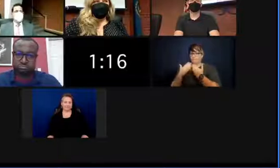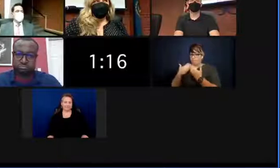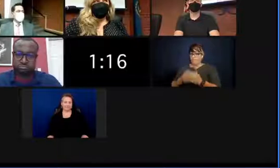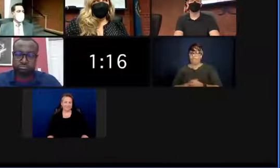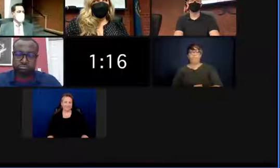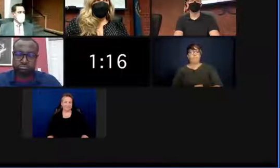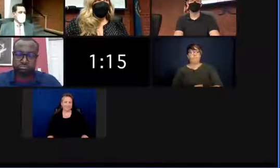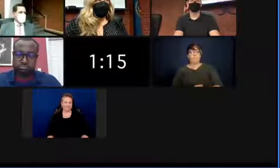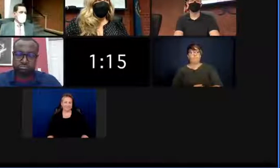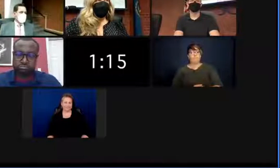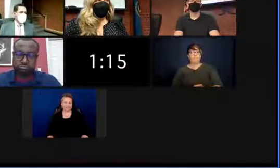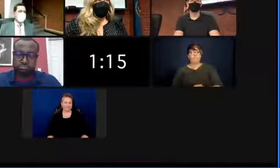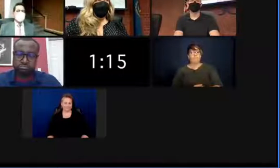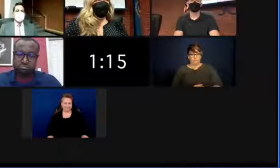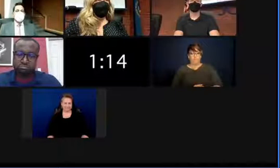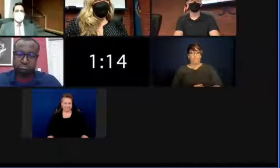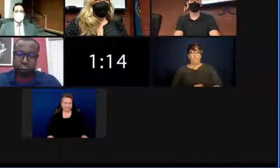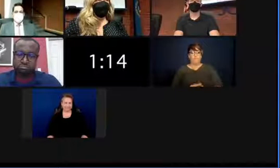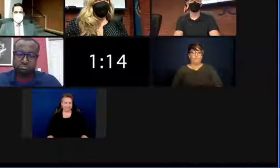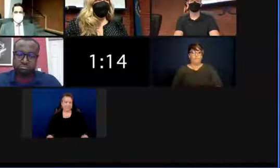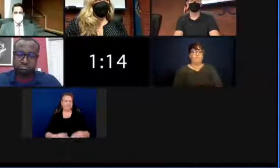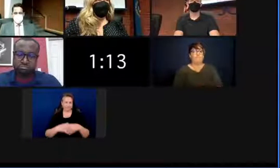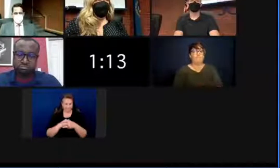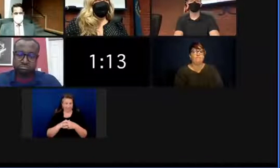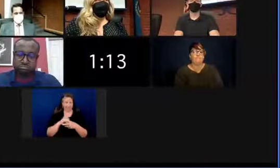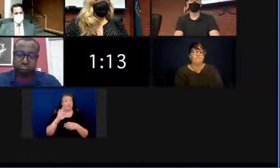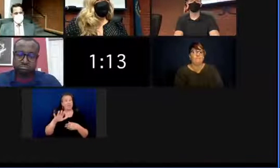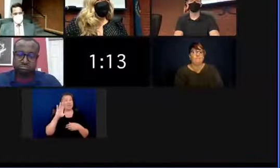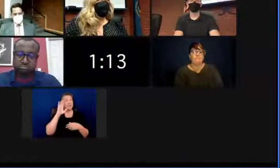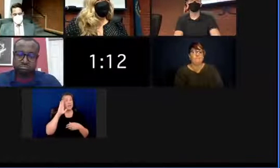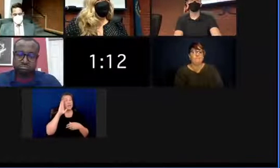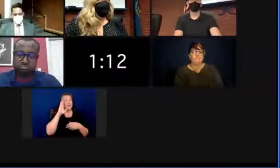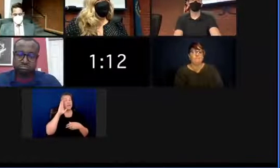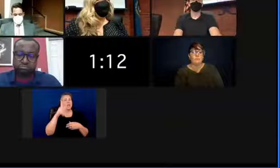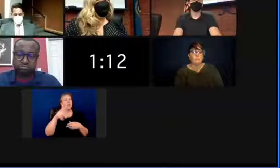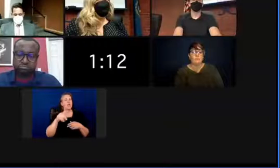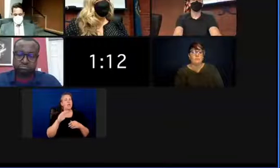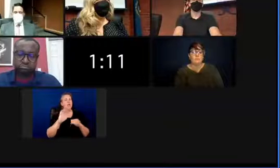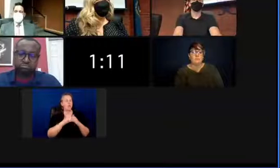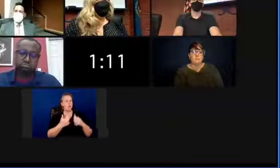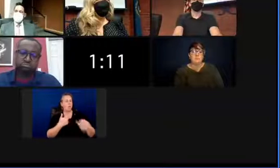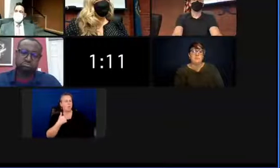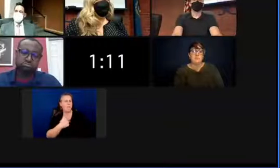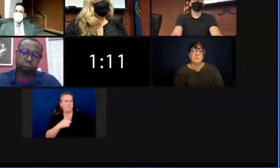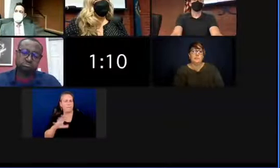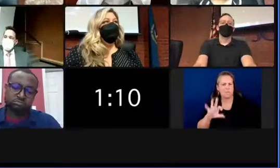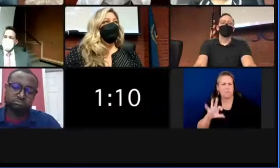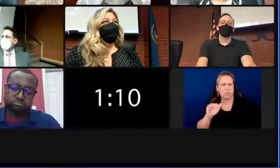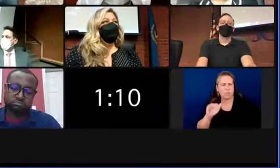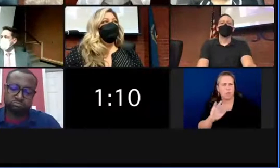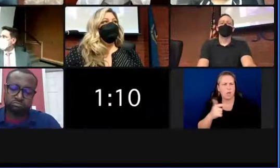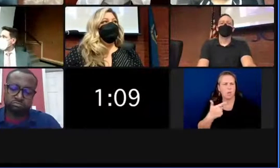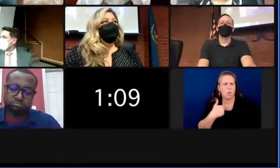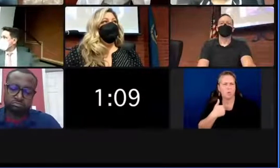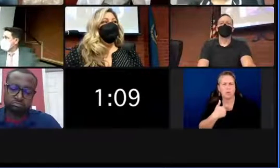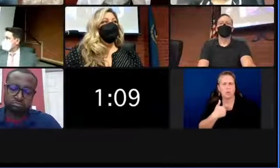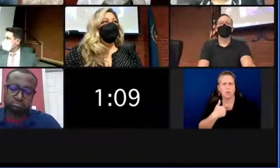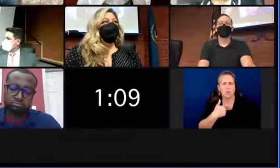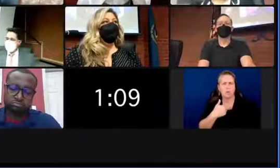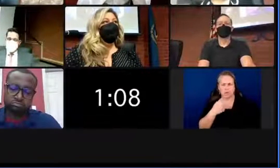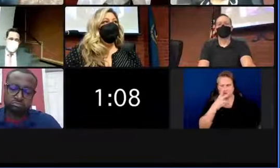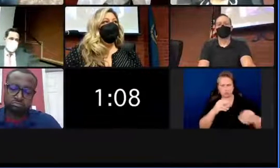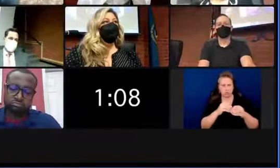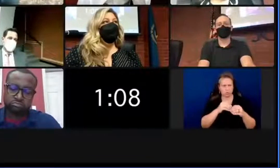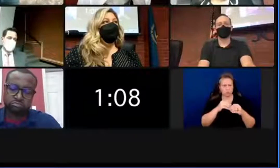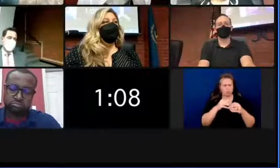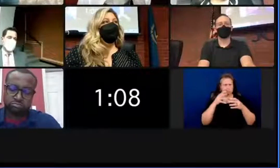شكرا لك. نحن هل نتوقع أن يكون هناك استكمال لهذا المشروع أيضا